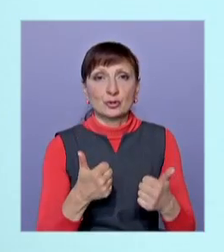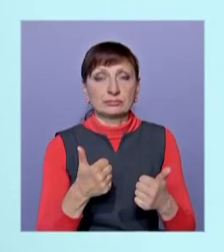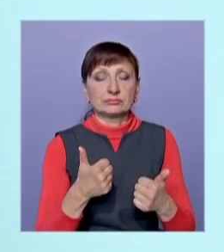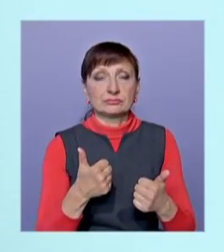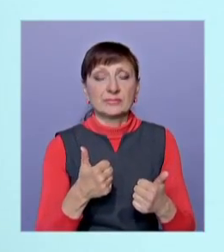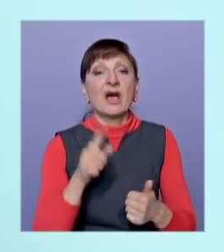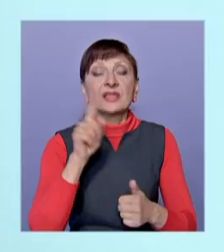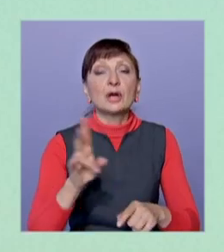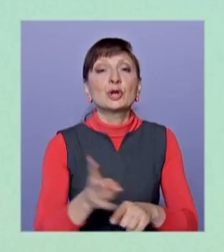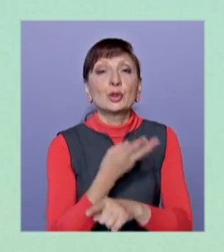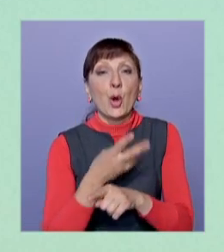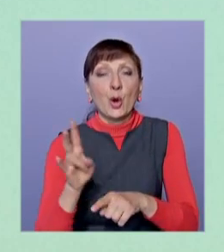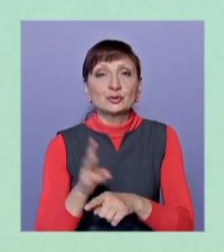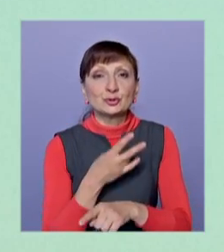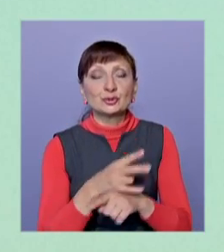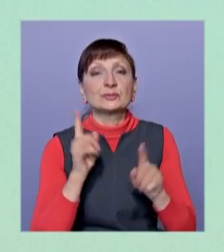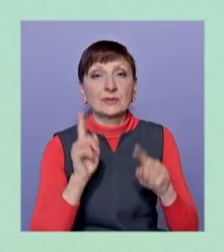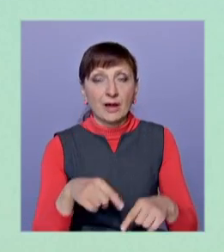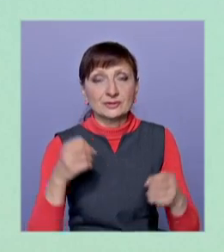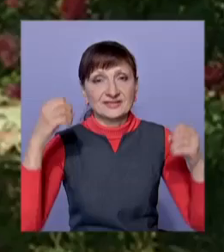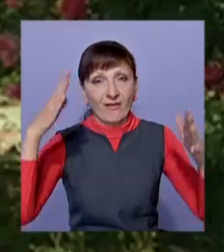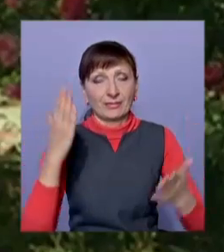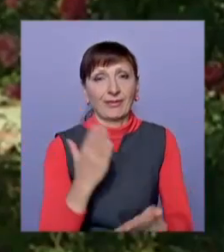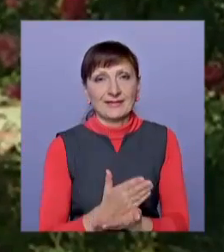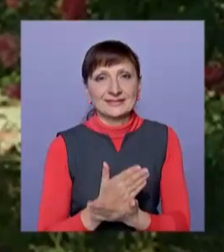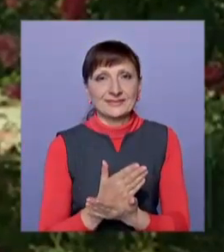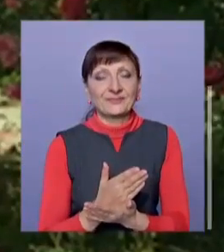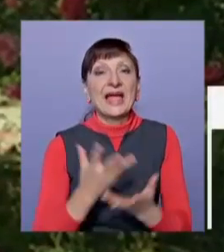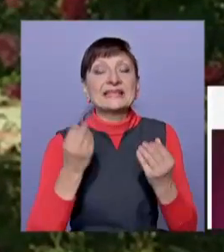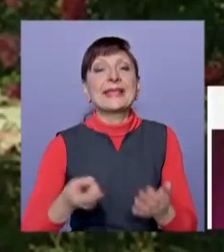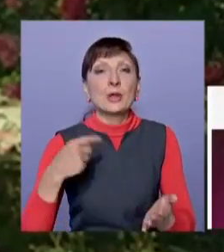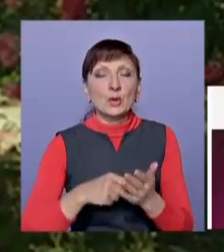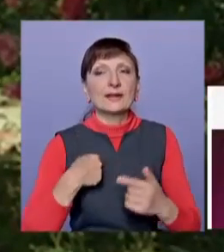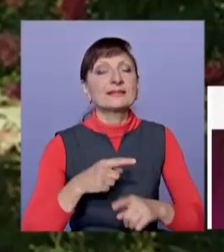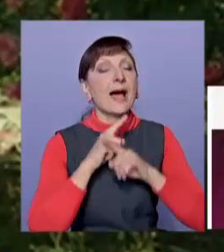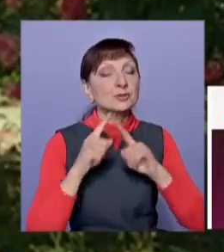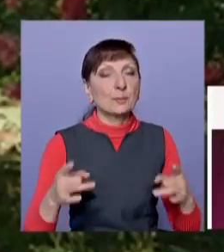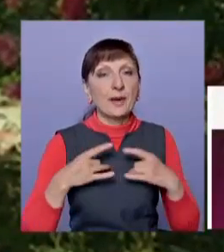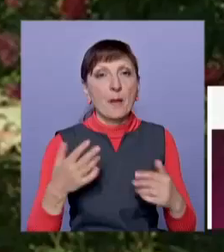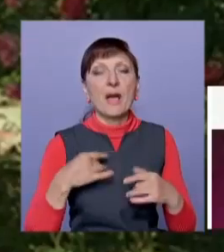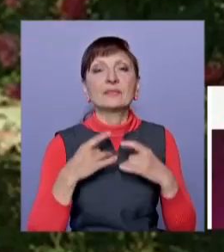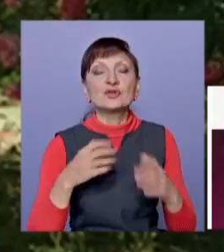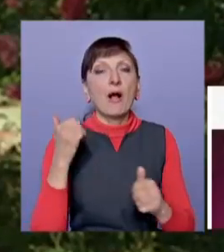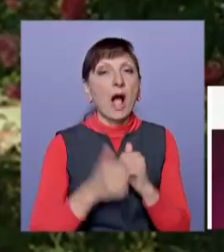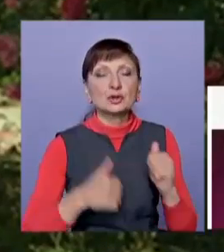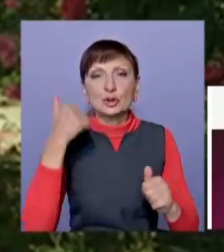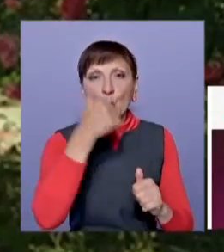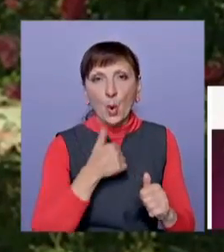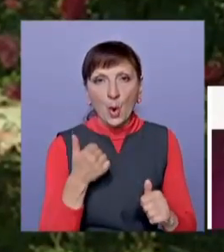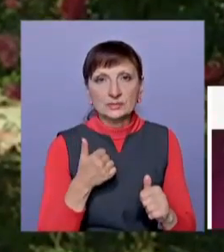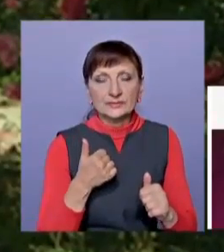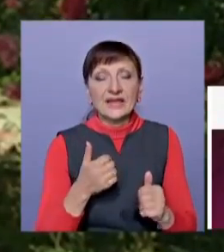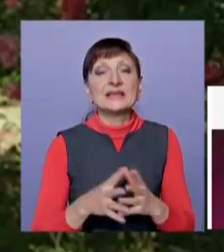даже ночью делает свет. День города для нас особенный праздник. Мы его отмечаем каждый год,